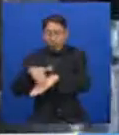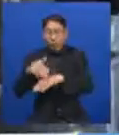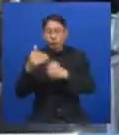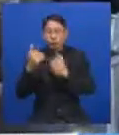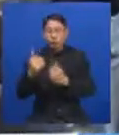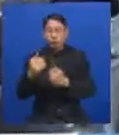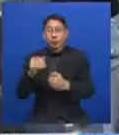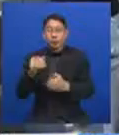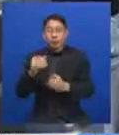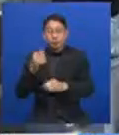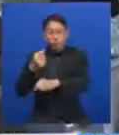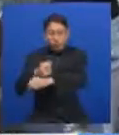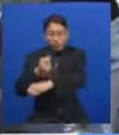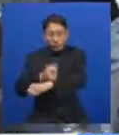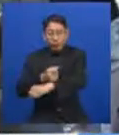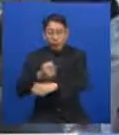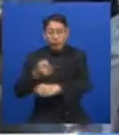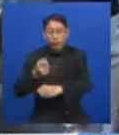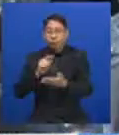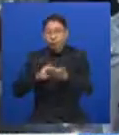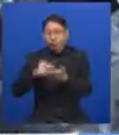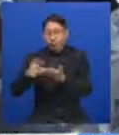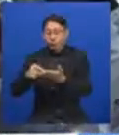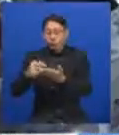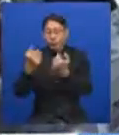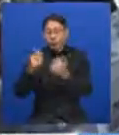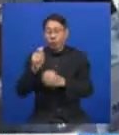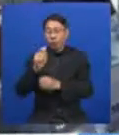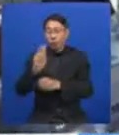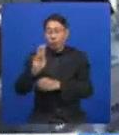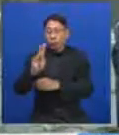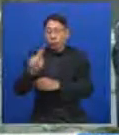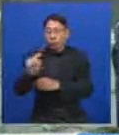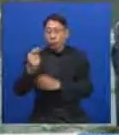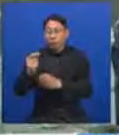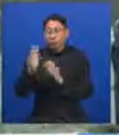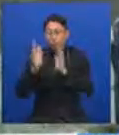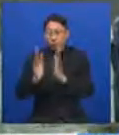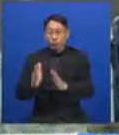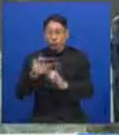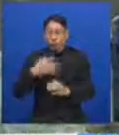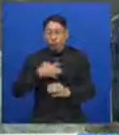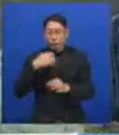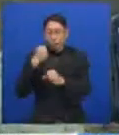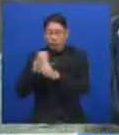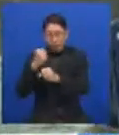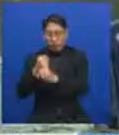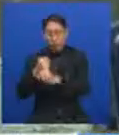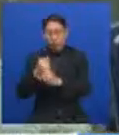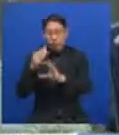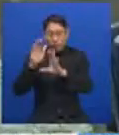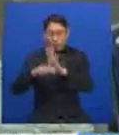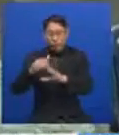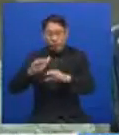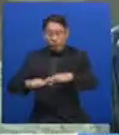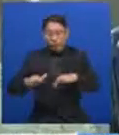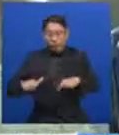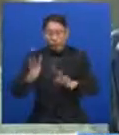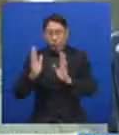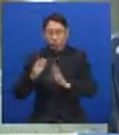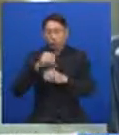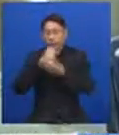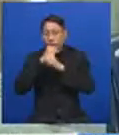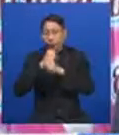วนหนึ่งแต่ว่าฝากทางนายกอบต.ในดูแลก็คือให้คนในละแวกนี้ที่ต้องการงานทําไม่ว่าเด็กไม่ว่าผู้สู